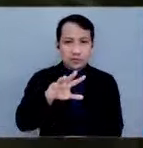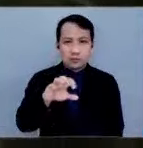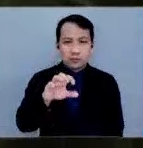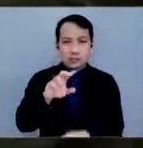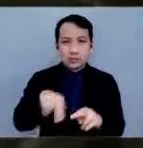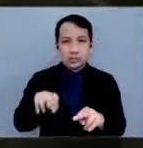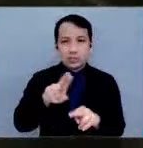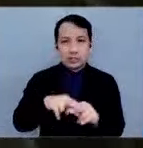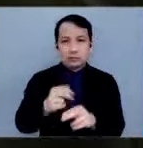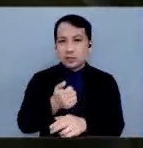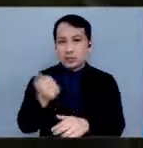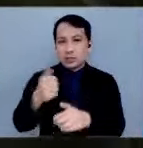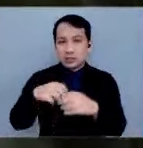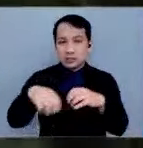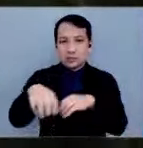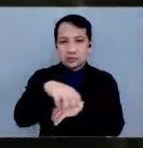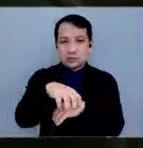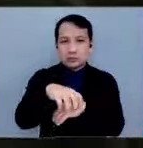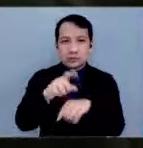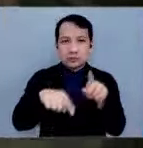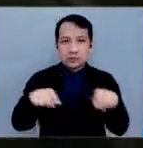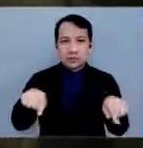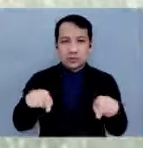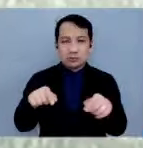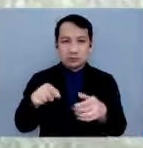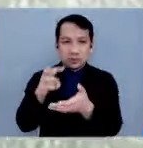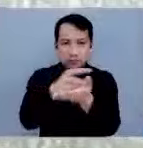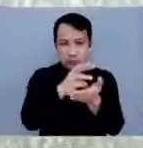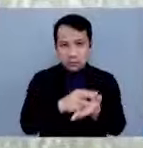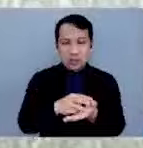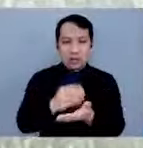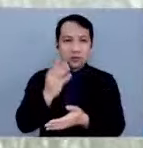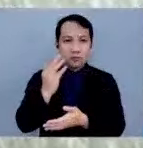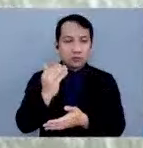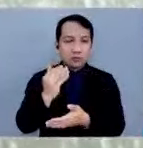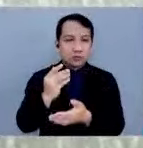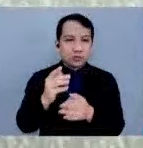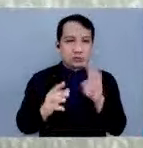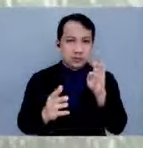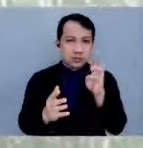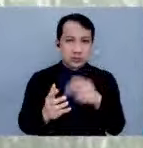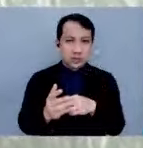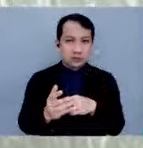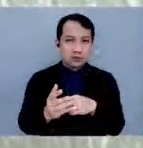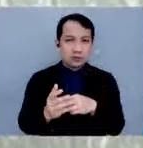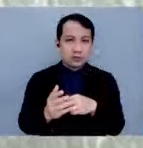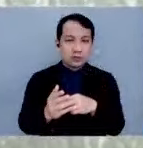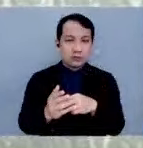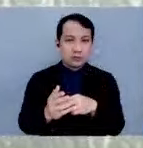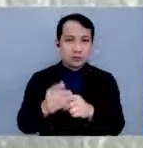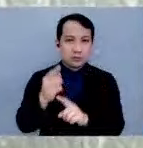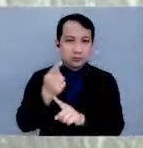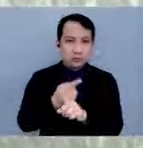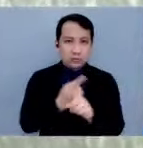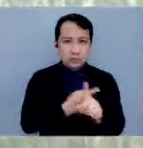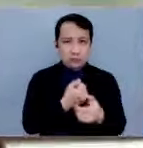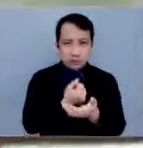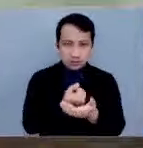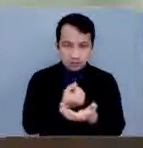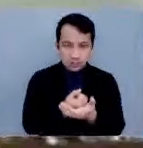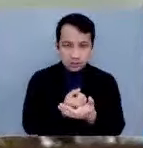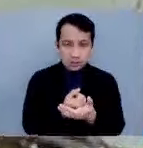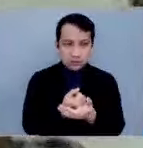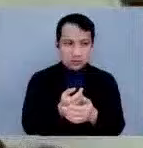mga kasambahay sa ibang bayan. Dahil dyan, nasa 6,000 pesos na ang buwa ng sahod ng mga kasambahay